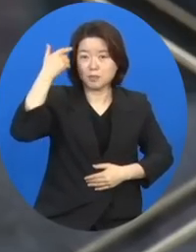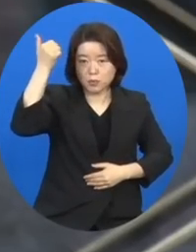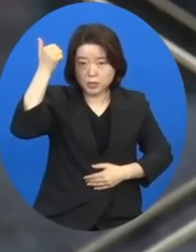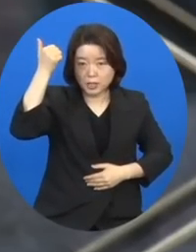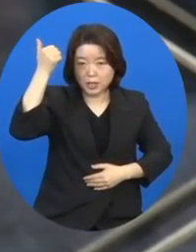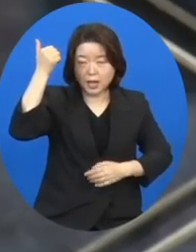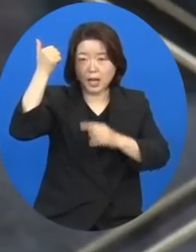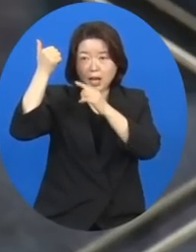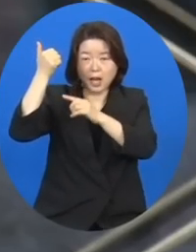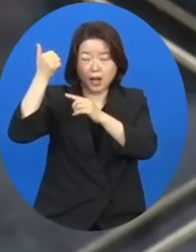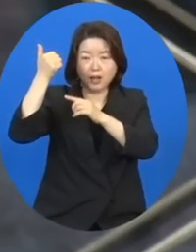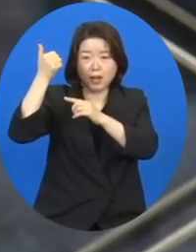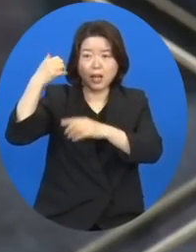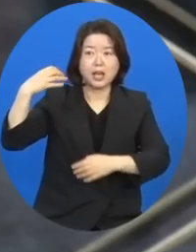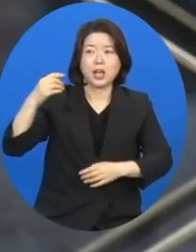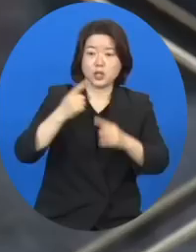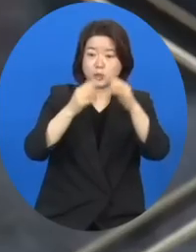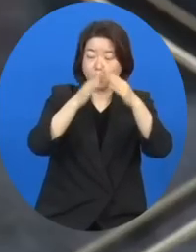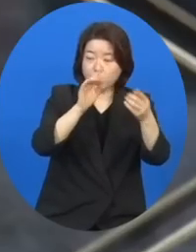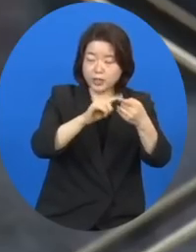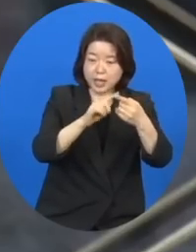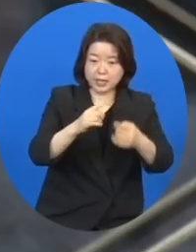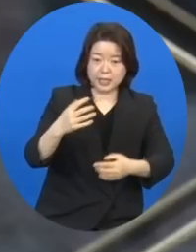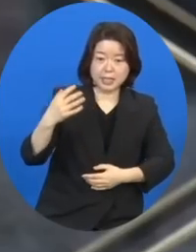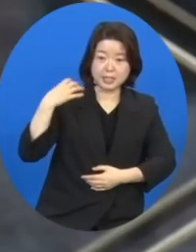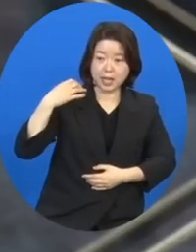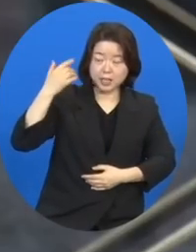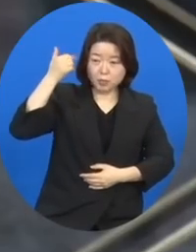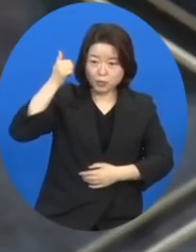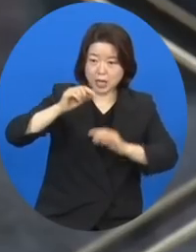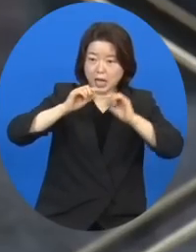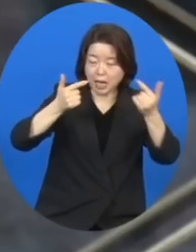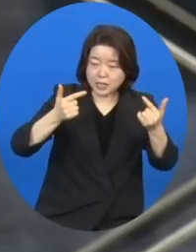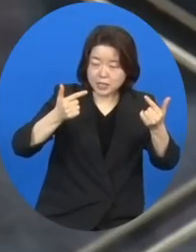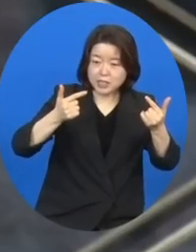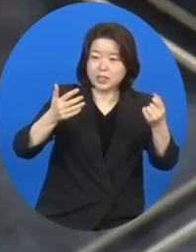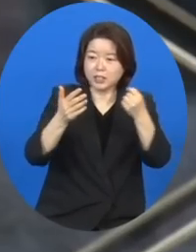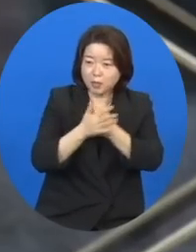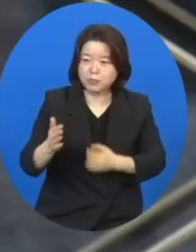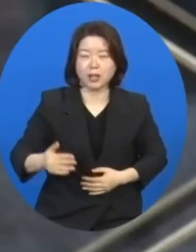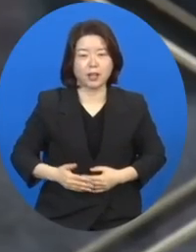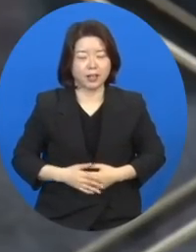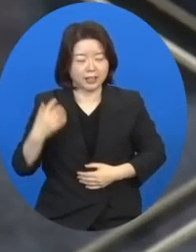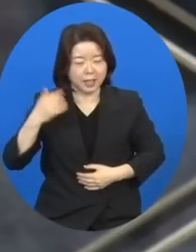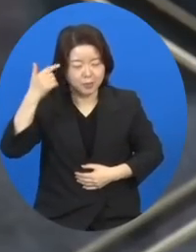담임 목사가 아니라는 것을 알려주신 담임 목사님이기 때문에 그렇습니다.